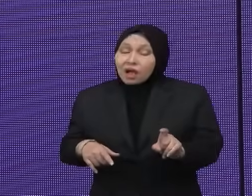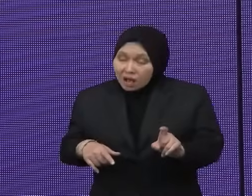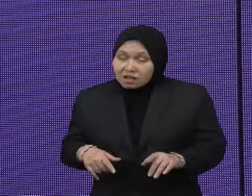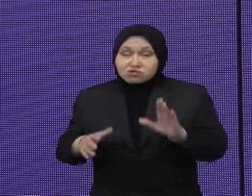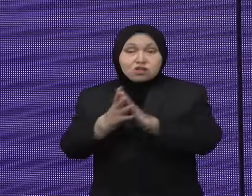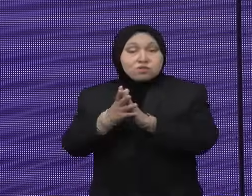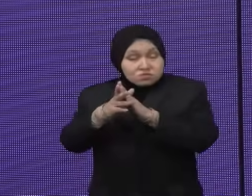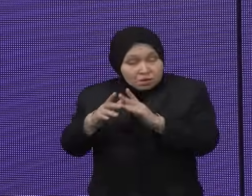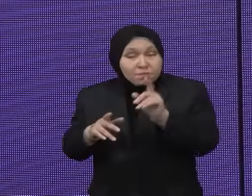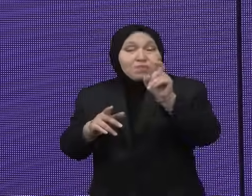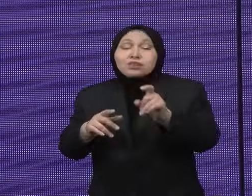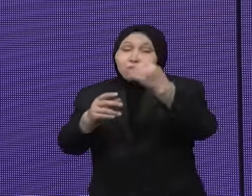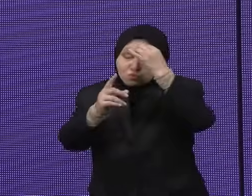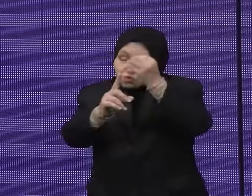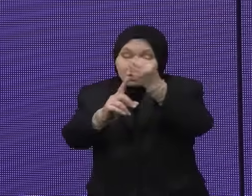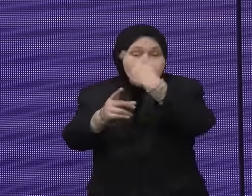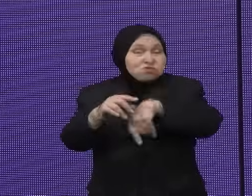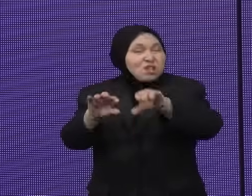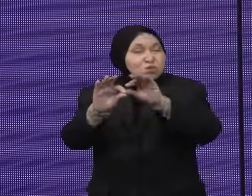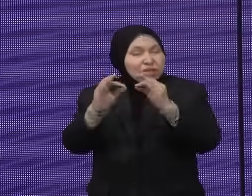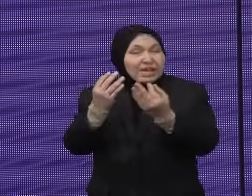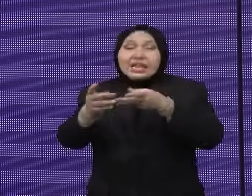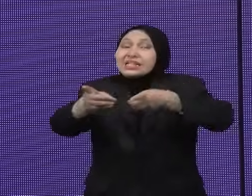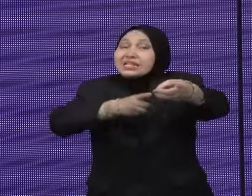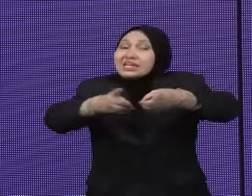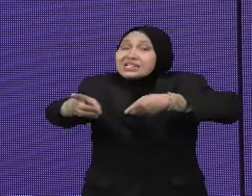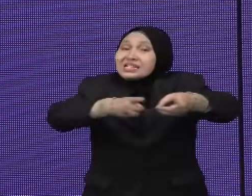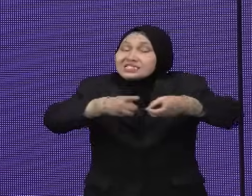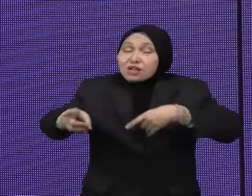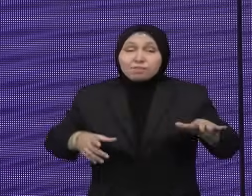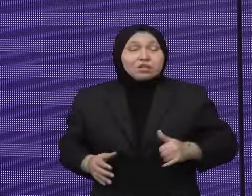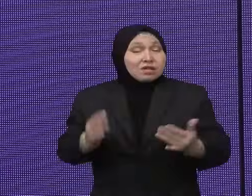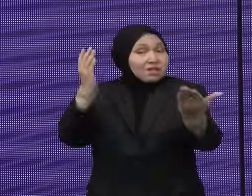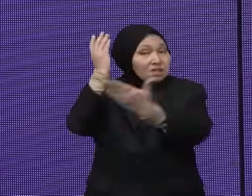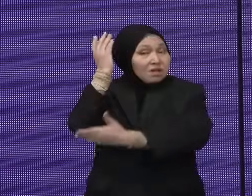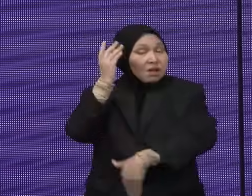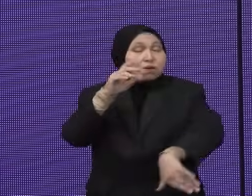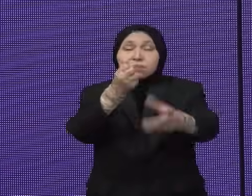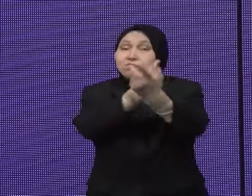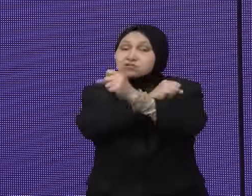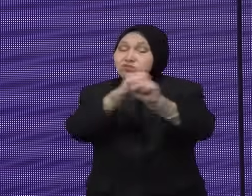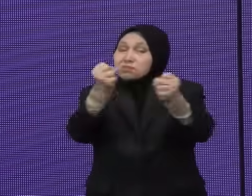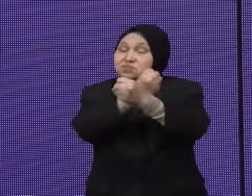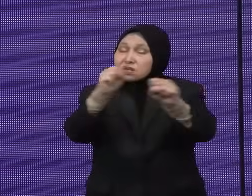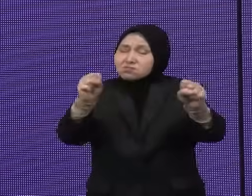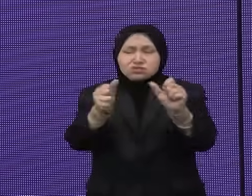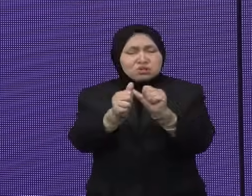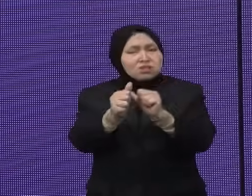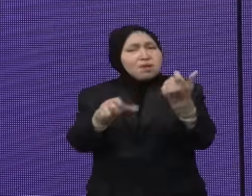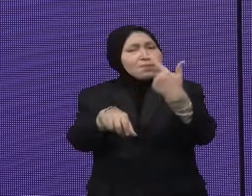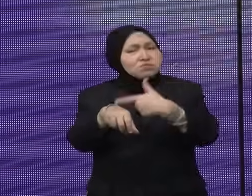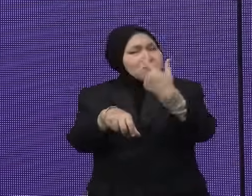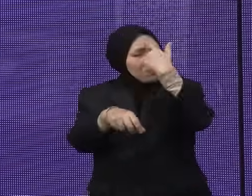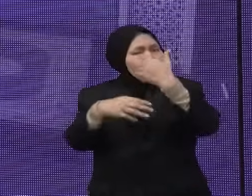sebuah negara, dan lebih daripada itu mempunyai disiplin-disiplin. Dan sebuah negara perlu bersiap siaga pada setiap masa